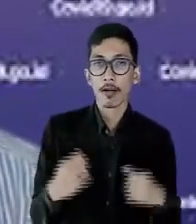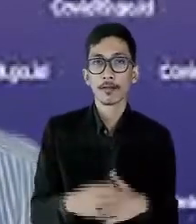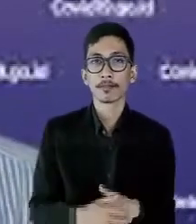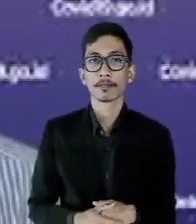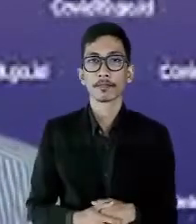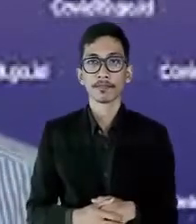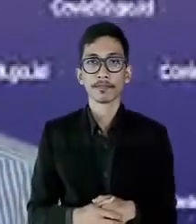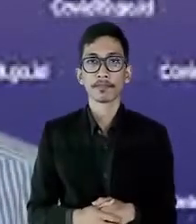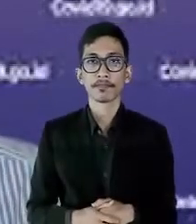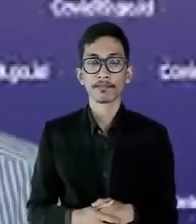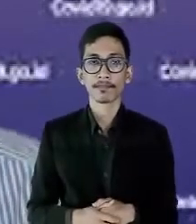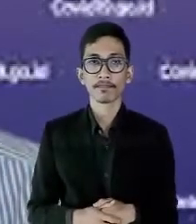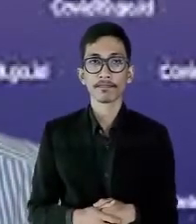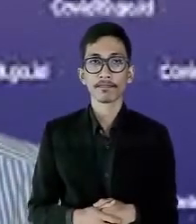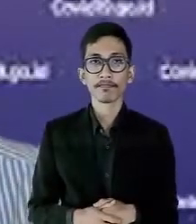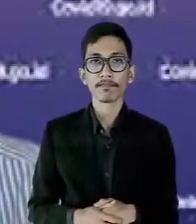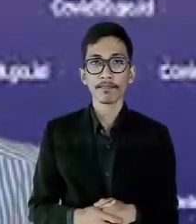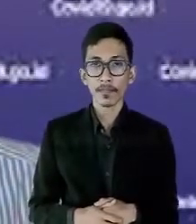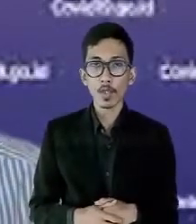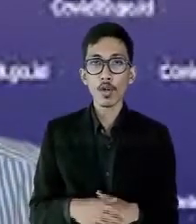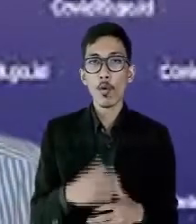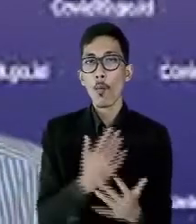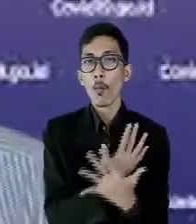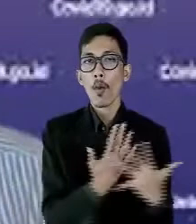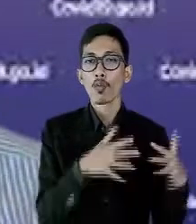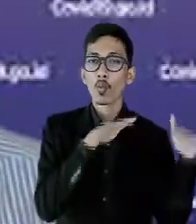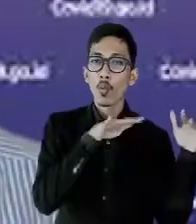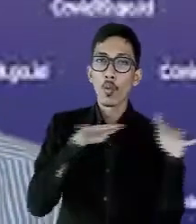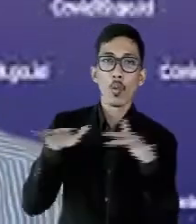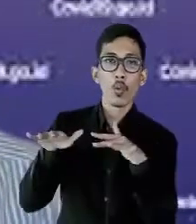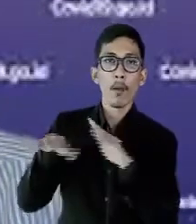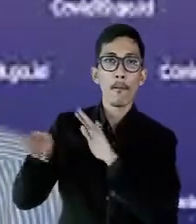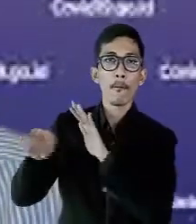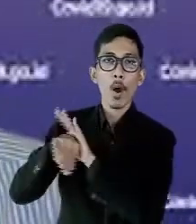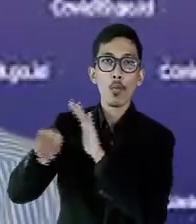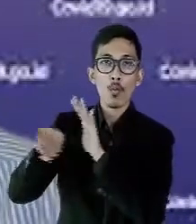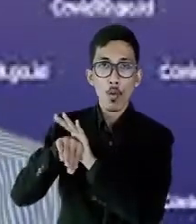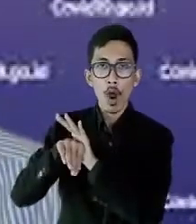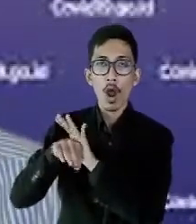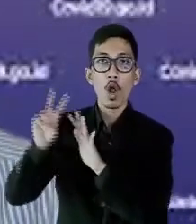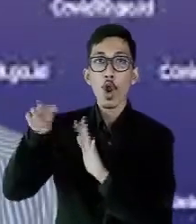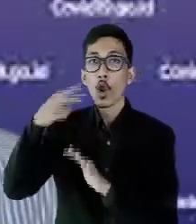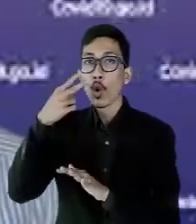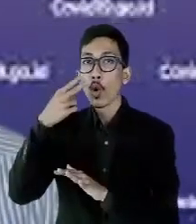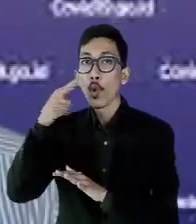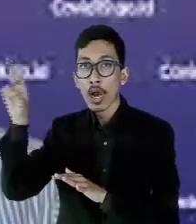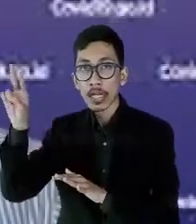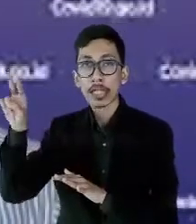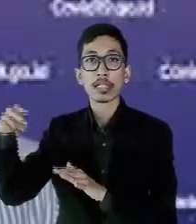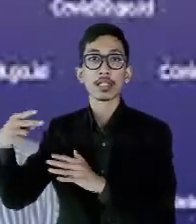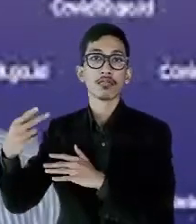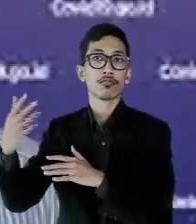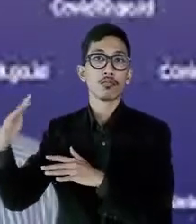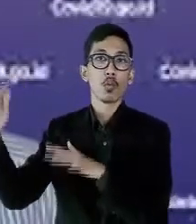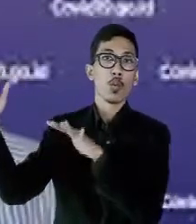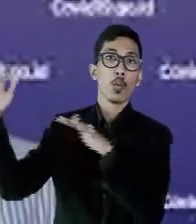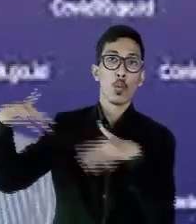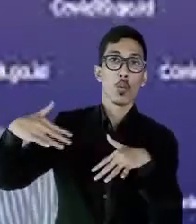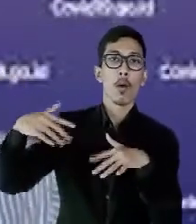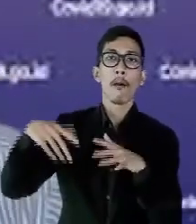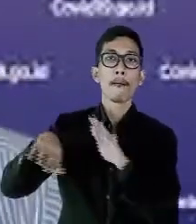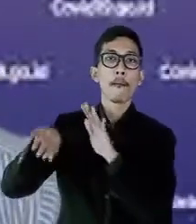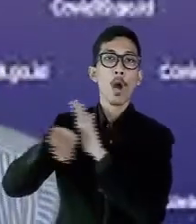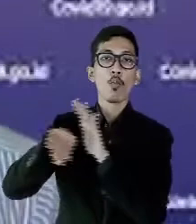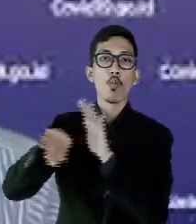tertuju ke bumi cendrawasih ini, bukan hanya dari dalam negeri, tetapi juga dari luar negeri. Dan tentu saja ini adalah